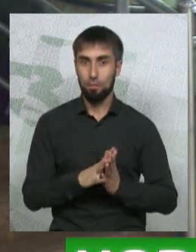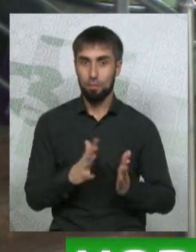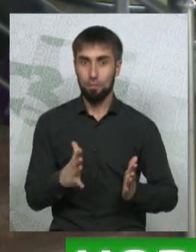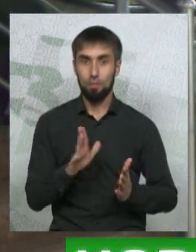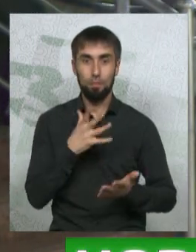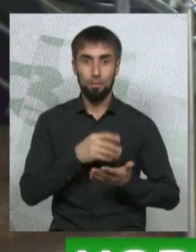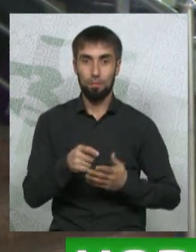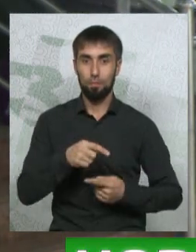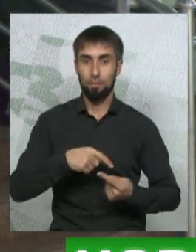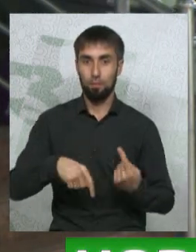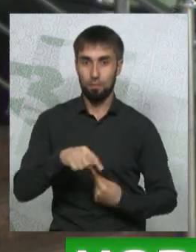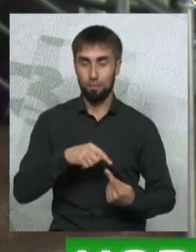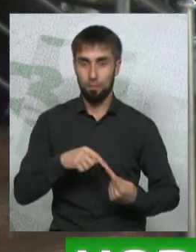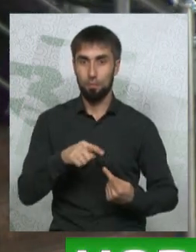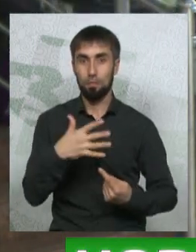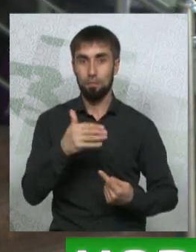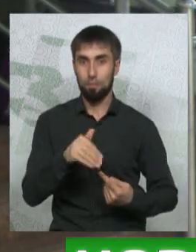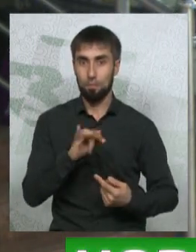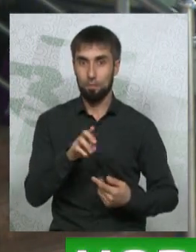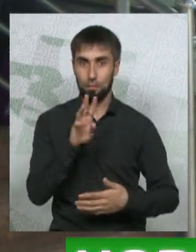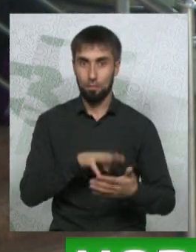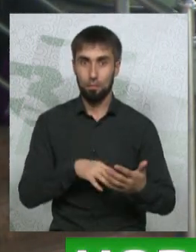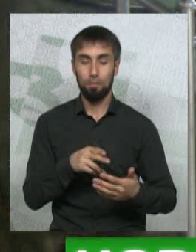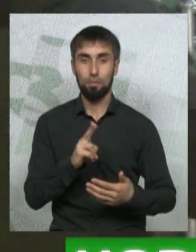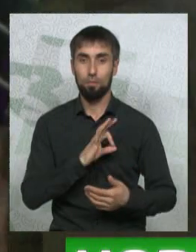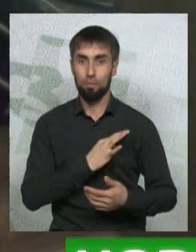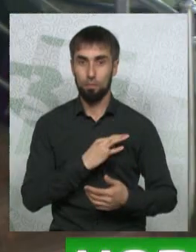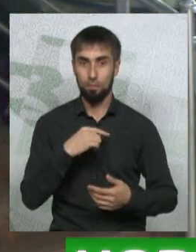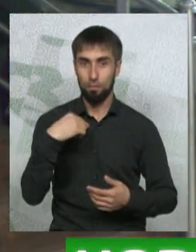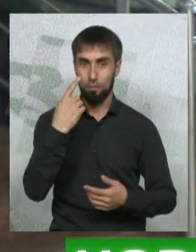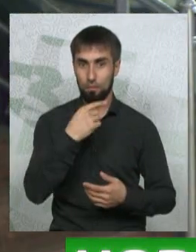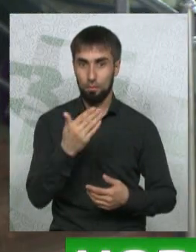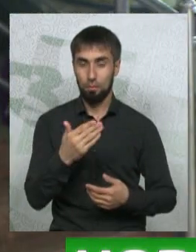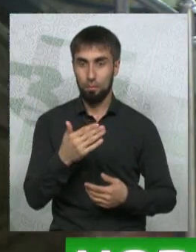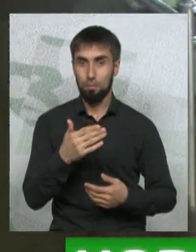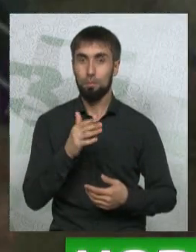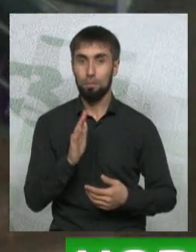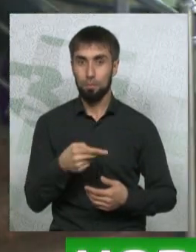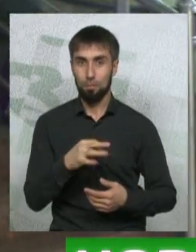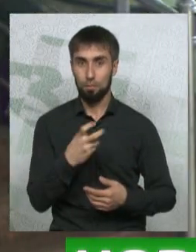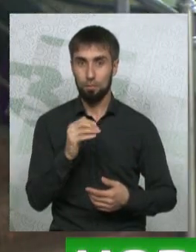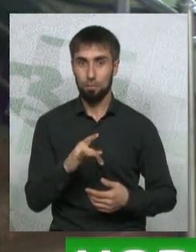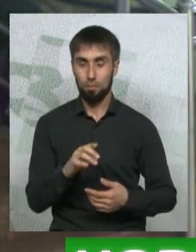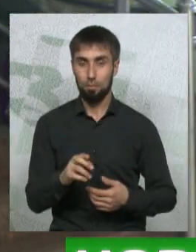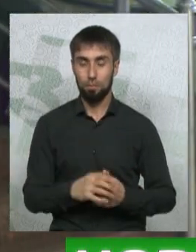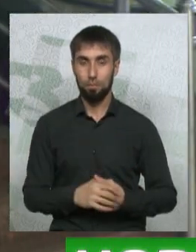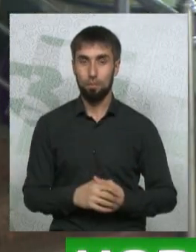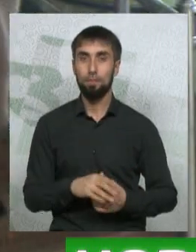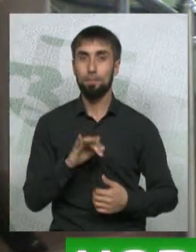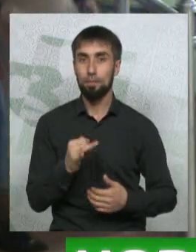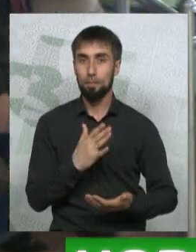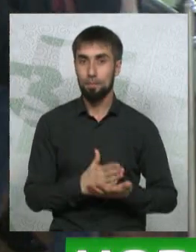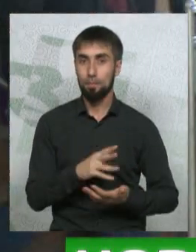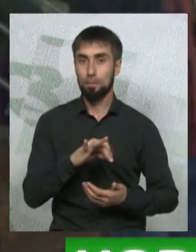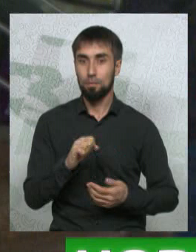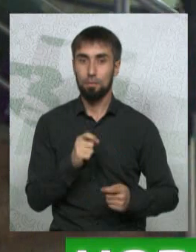индивидуальных предпринимателей там. 50 тысяч рублей, там, до юридических лиц доходит до 200 тысяч рублей. И есть